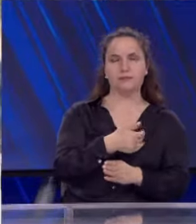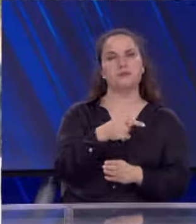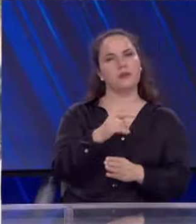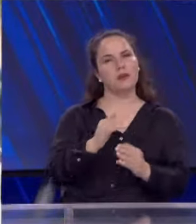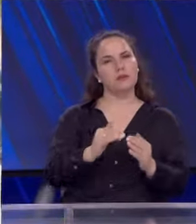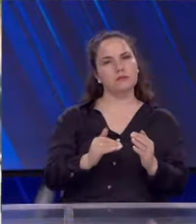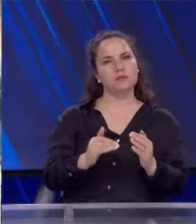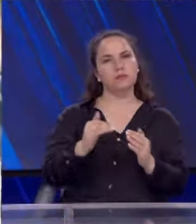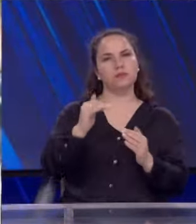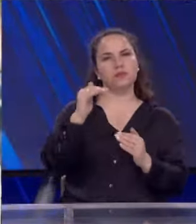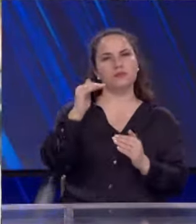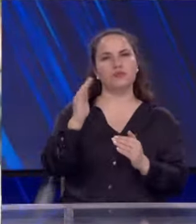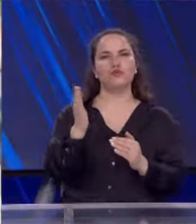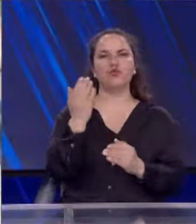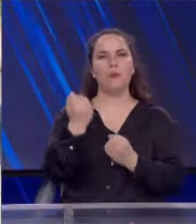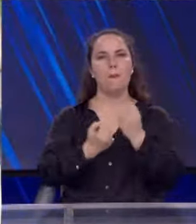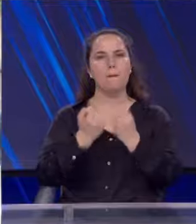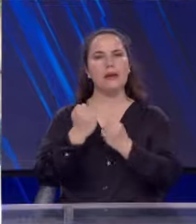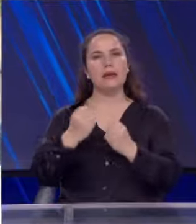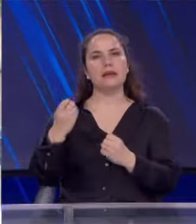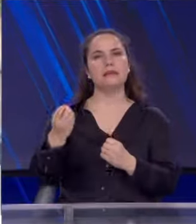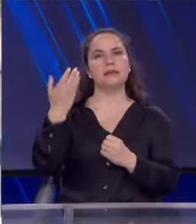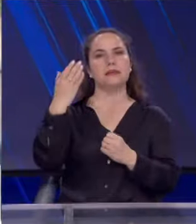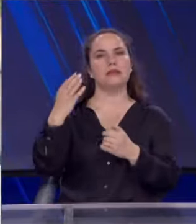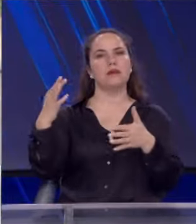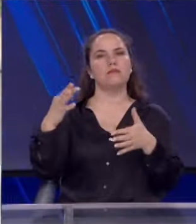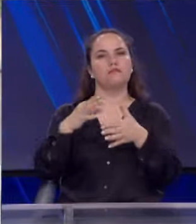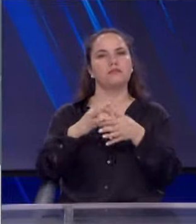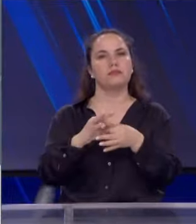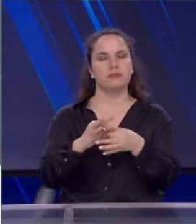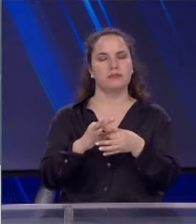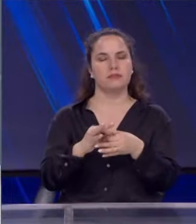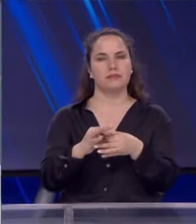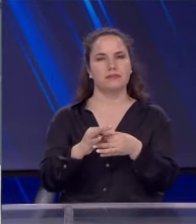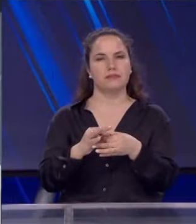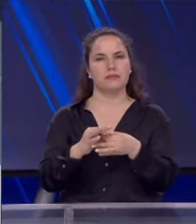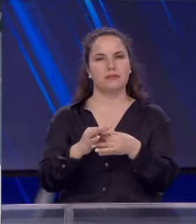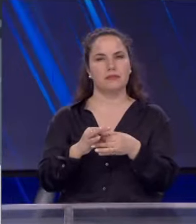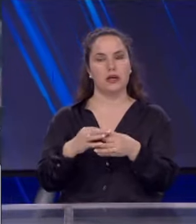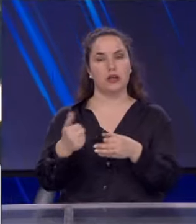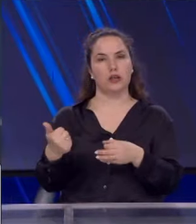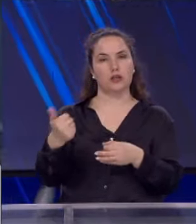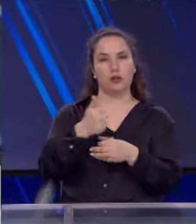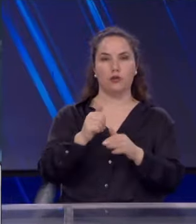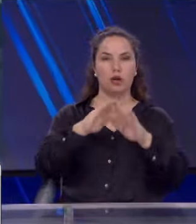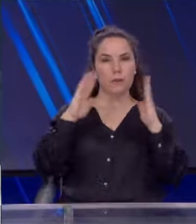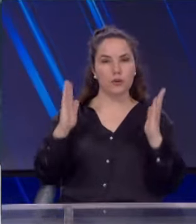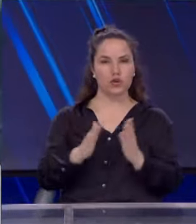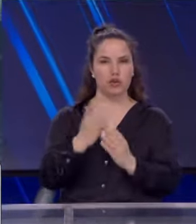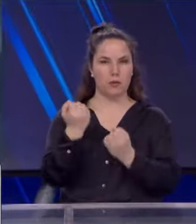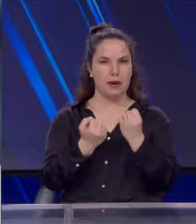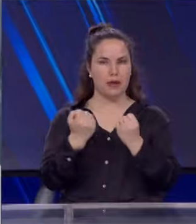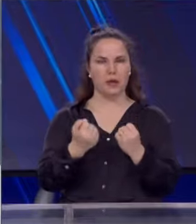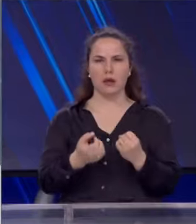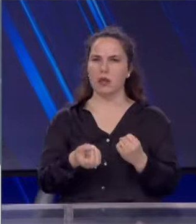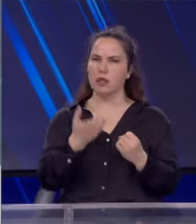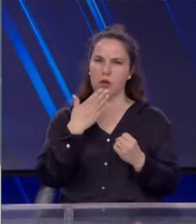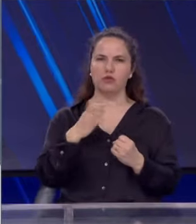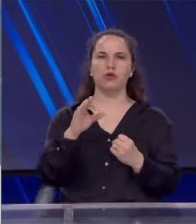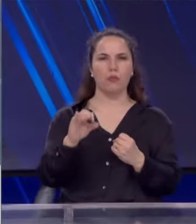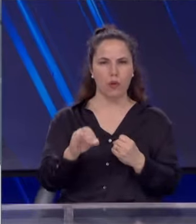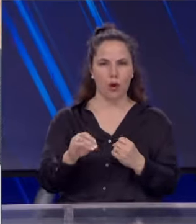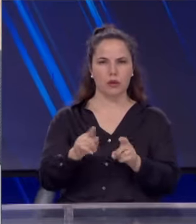rritje të ndjeshme të mjeteve elektrike, importin e të cilave Drejtoria e Shërbimeve të Transportit Rrugor e ka lehtësuar duke